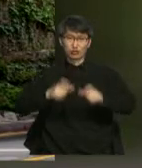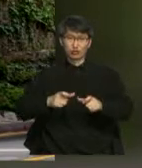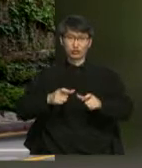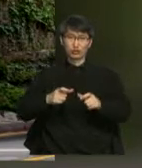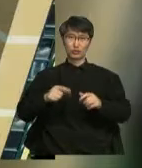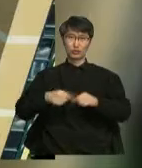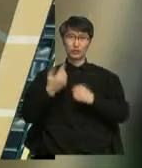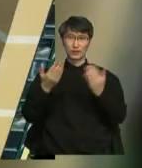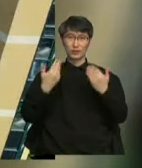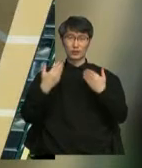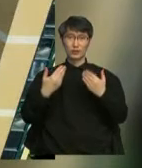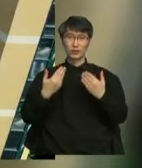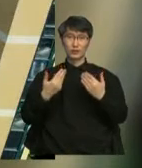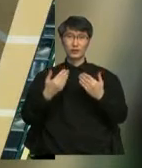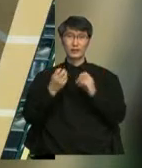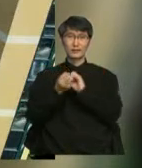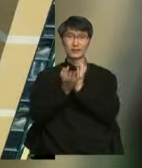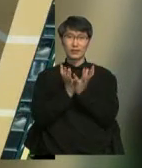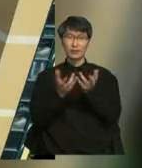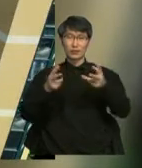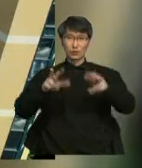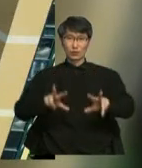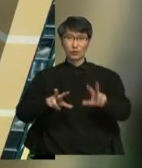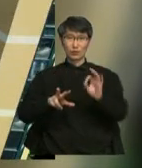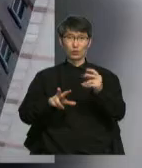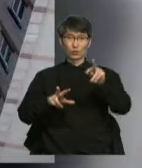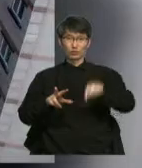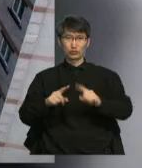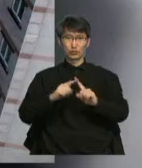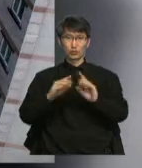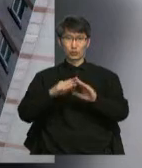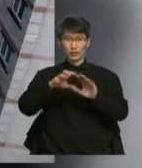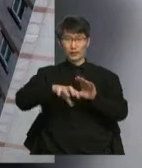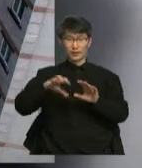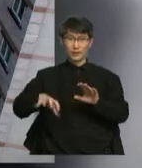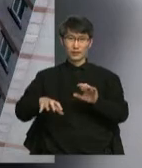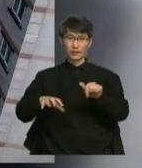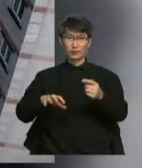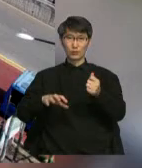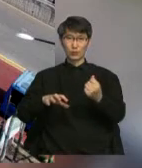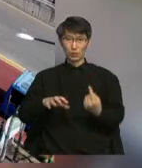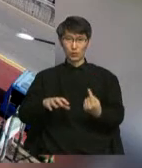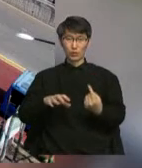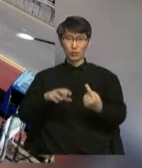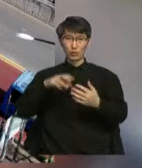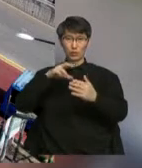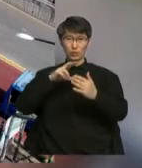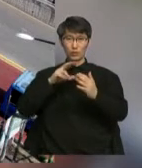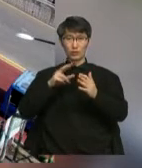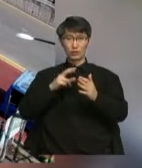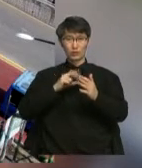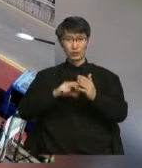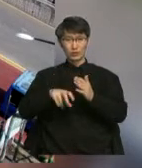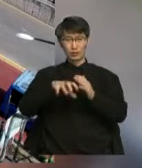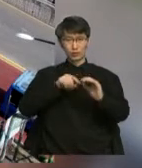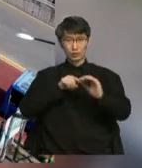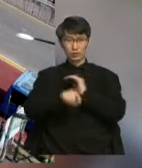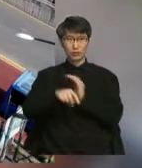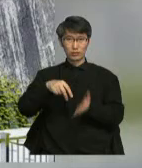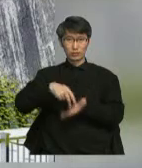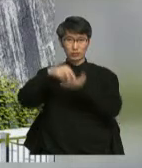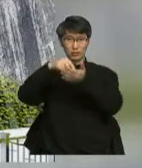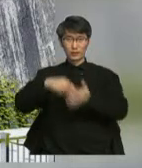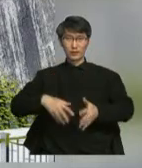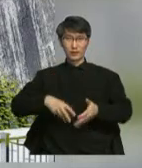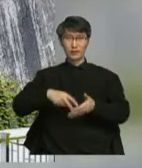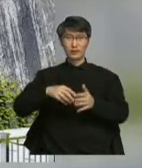금동초교와 장미공원, 성동구 옥수교회 옆과 중구 금호터널 옆 옹벽엔 수직형 엘리베이터가